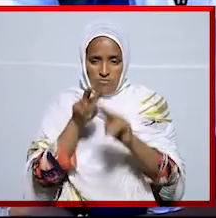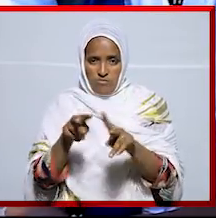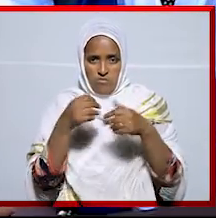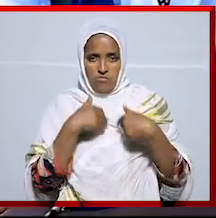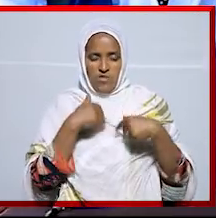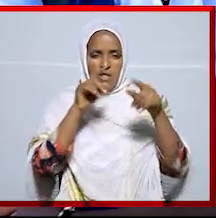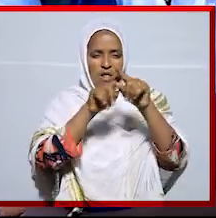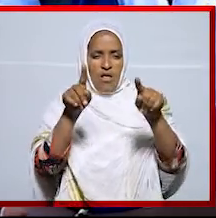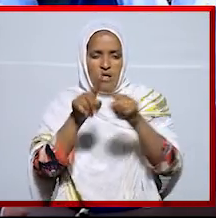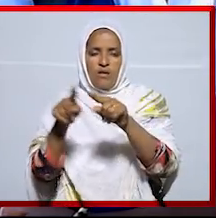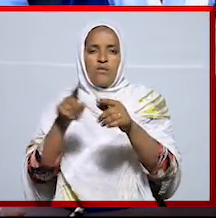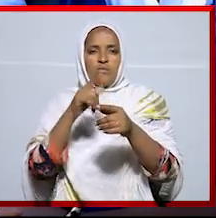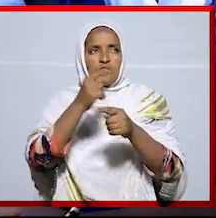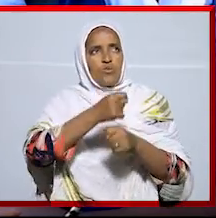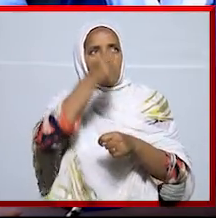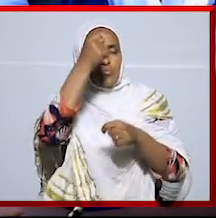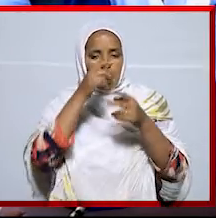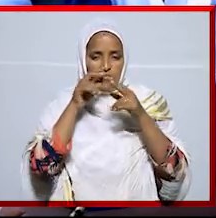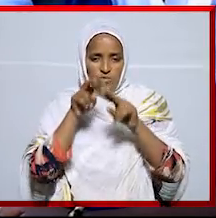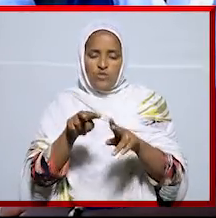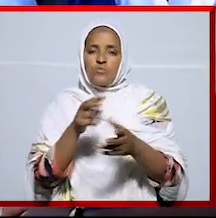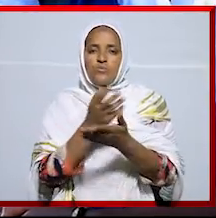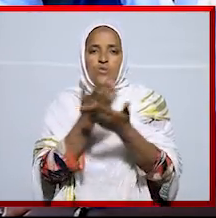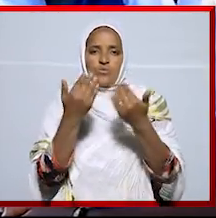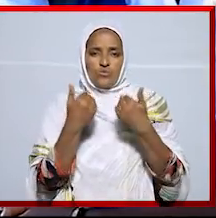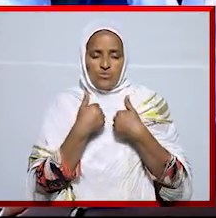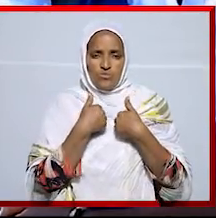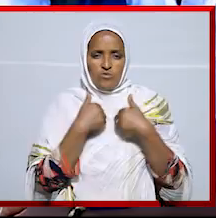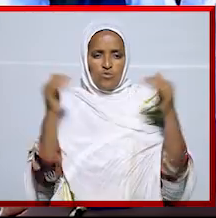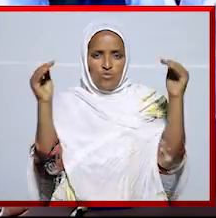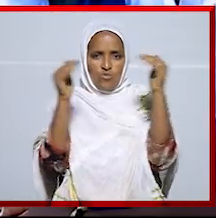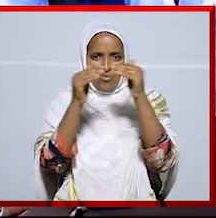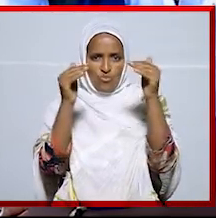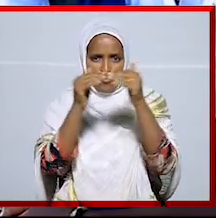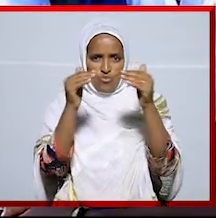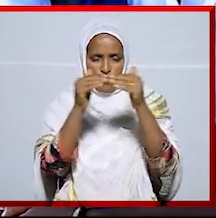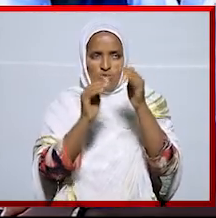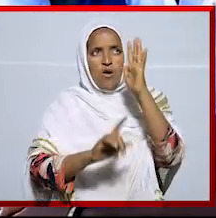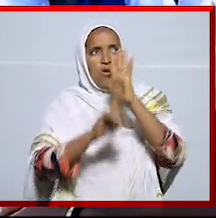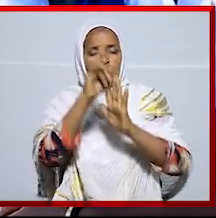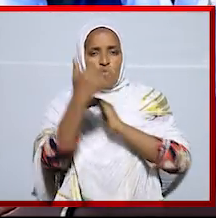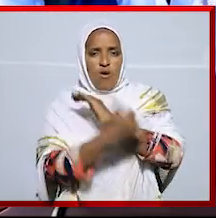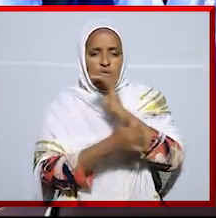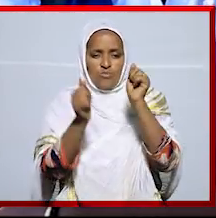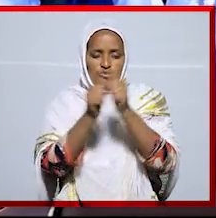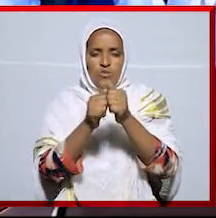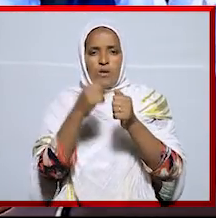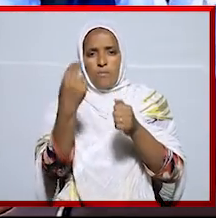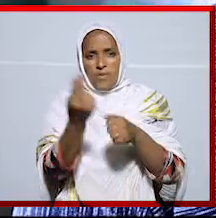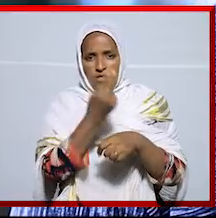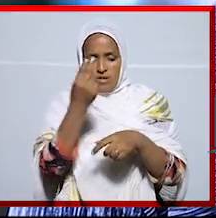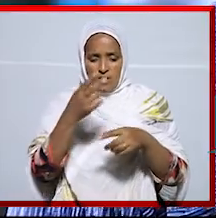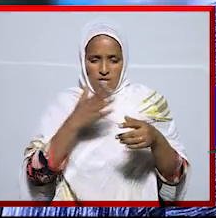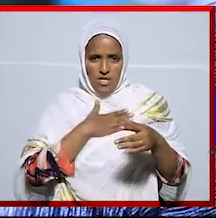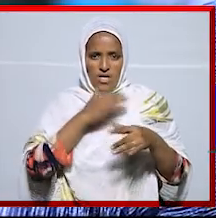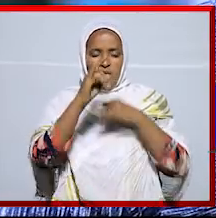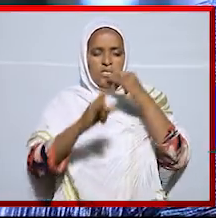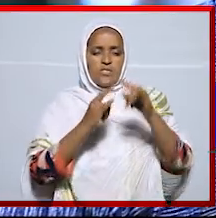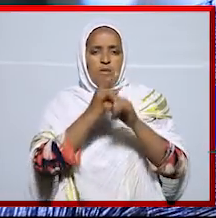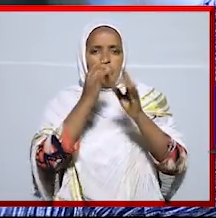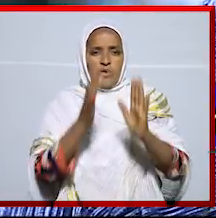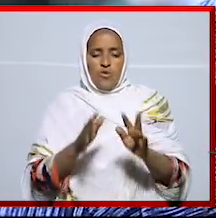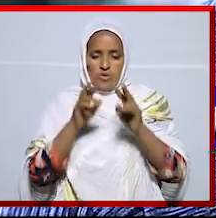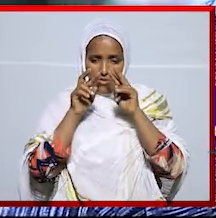ቤት ብንመለከት የተለያዩ ቴክኖሎጂንም የሚመለከቱ ነገሮችን እኩል ካደጉ ሀገሮች ጋር መጠቀም